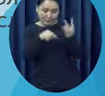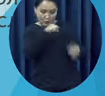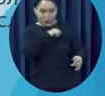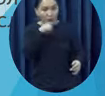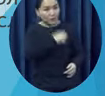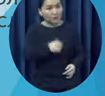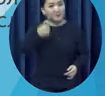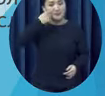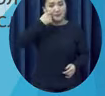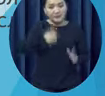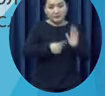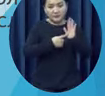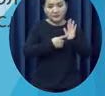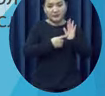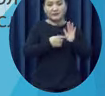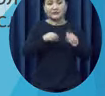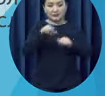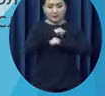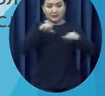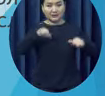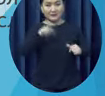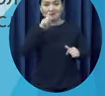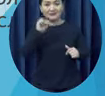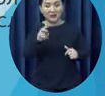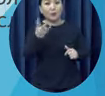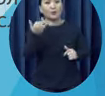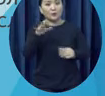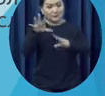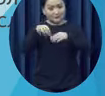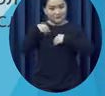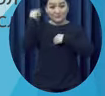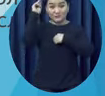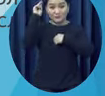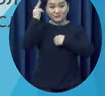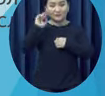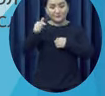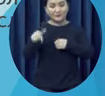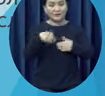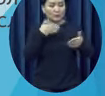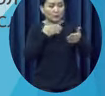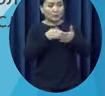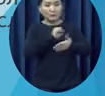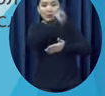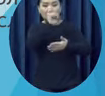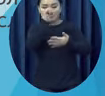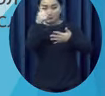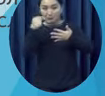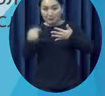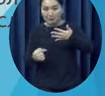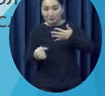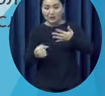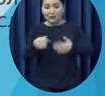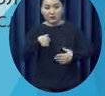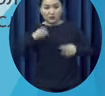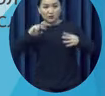явах иргэний зан үйлийг яг энэ насандаа сурч эзэмшиж эхэлдэг. Мөн одоо тулгамдаж байгаа асуудал бол их үүсдэг шүү дээ. Олон янзын